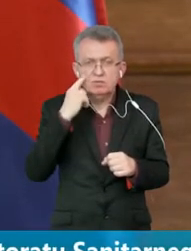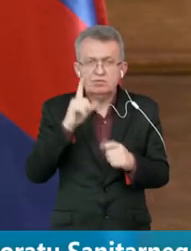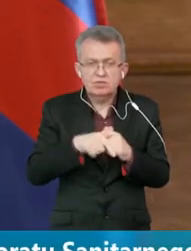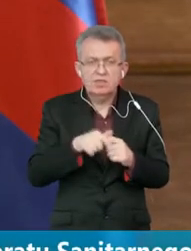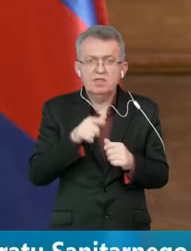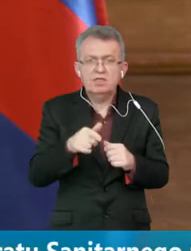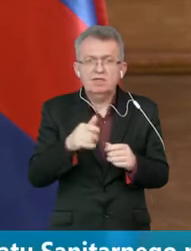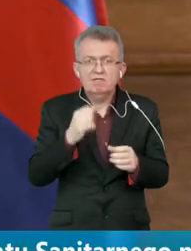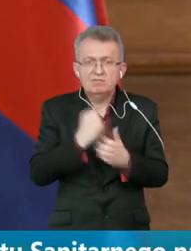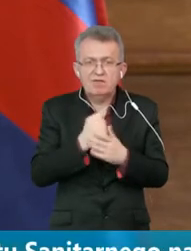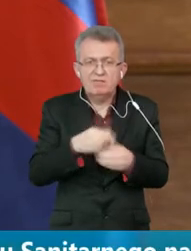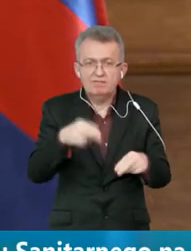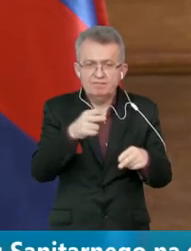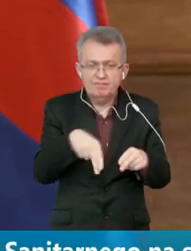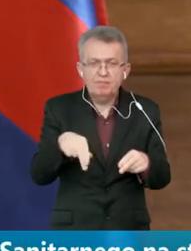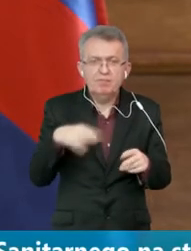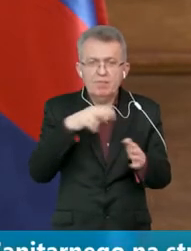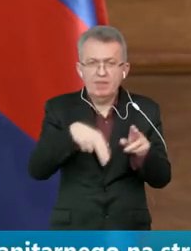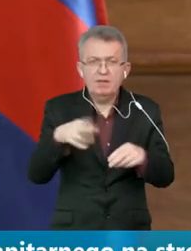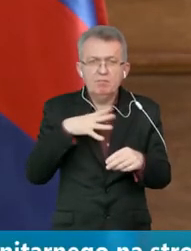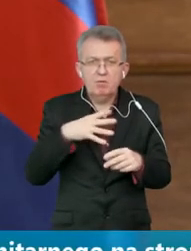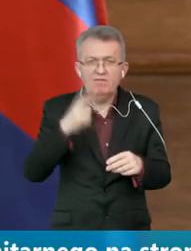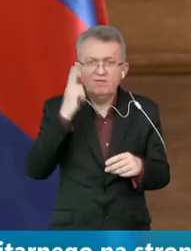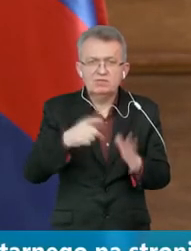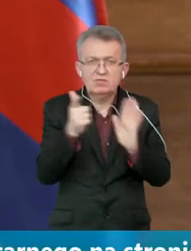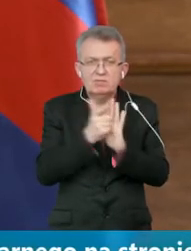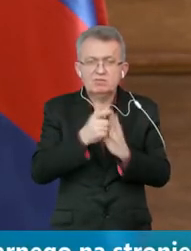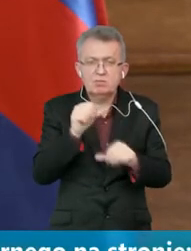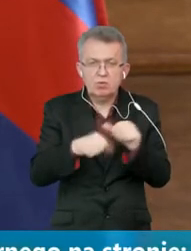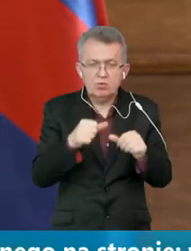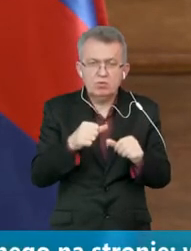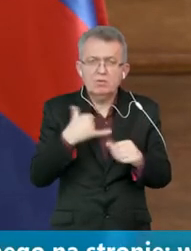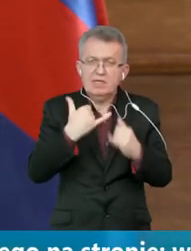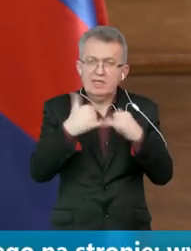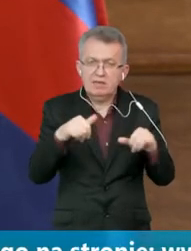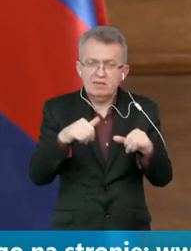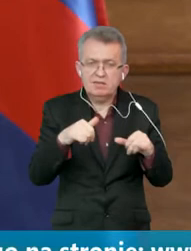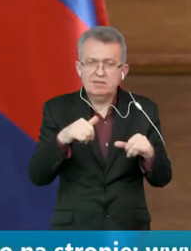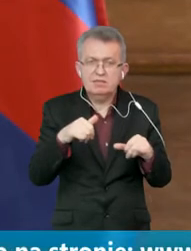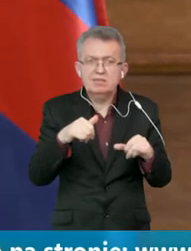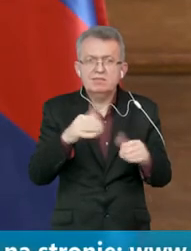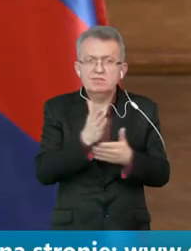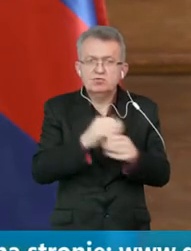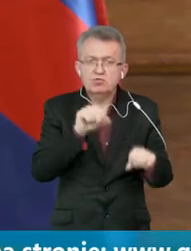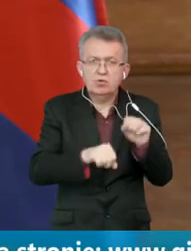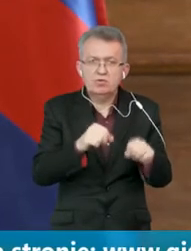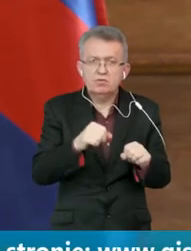że kwestia oznakowania była jeszcze w 2017 roku odmiennie traktowana przez część